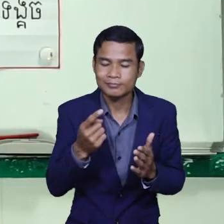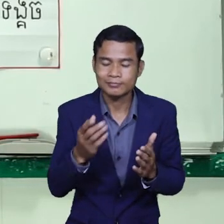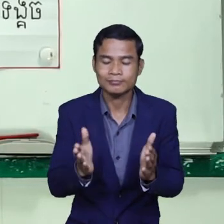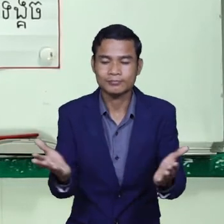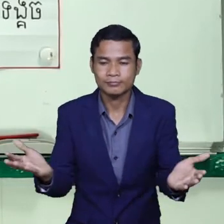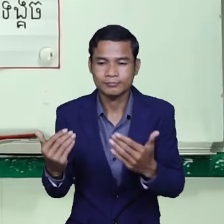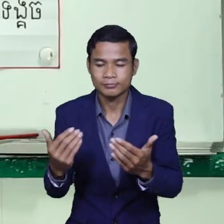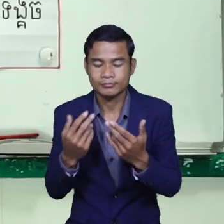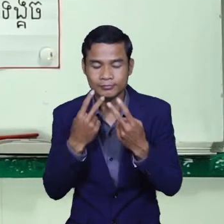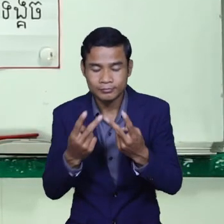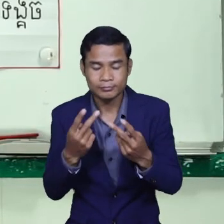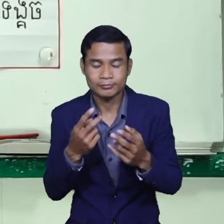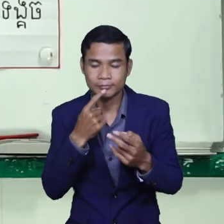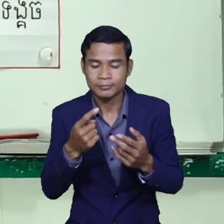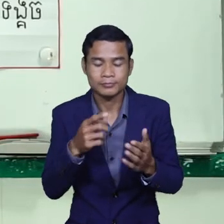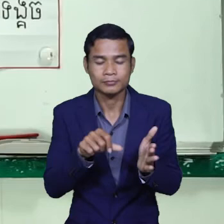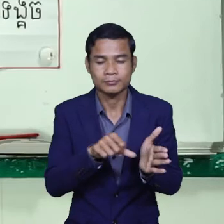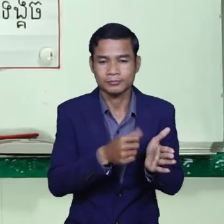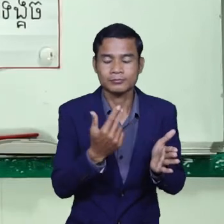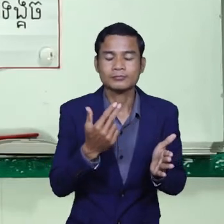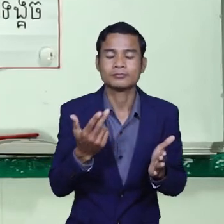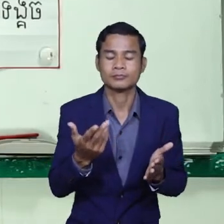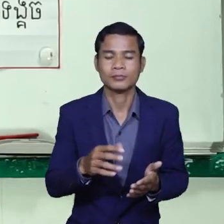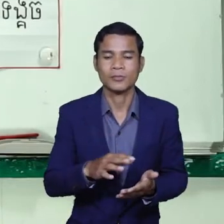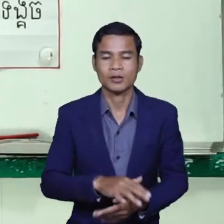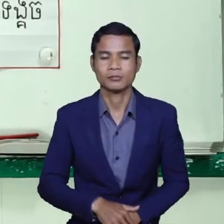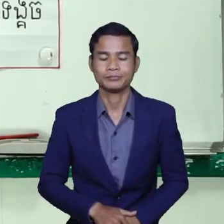cha pi tùm bó đại con trời cắt mê riền